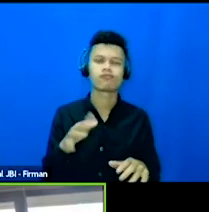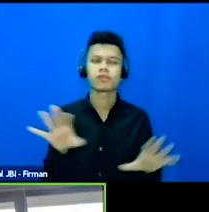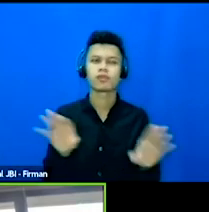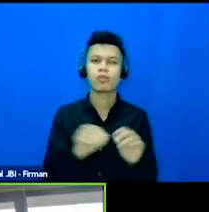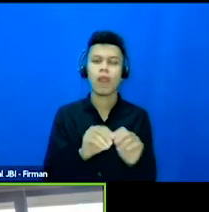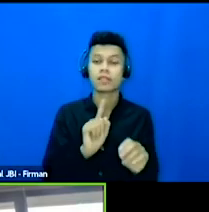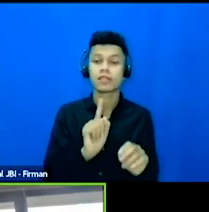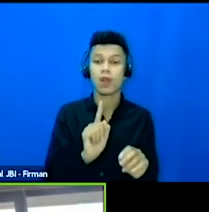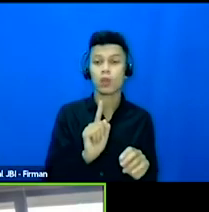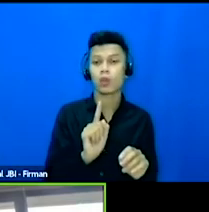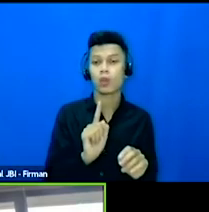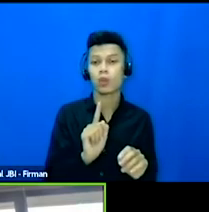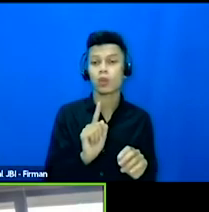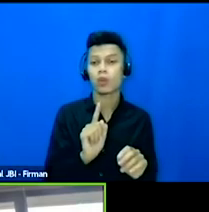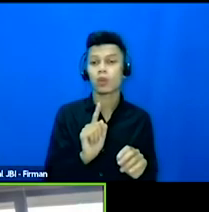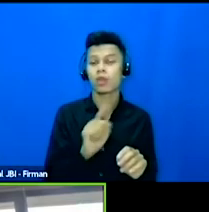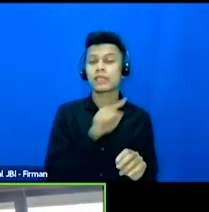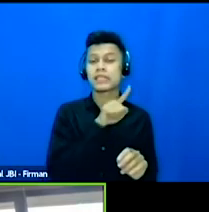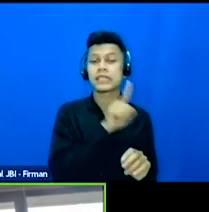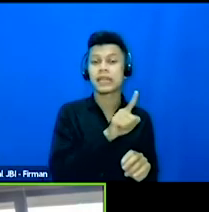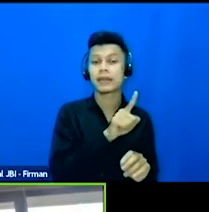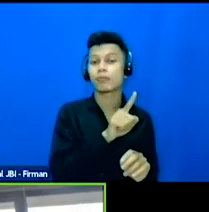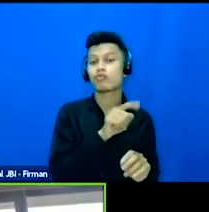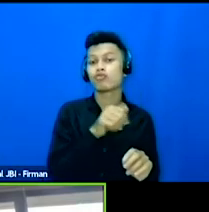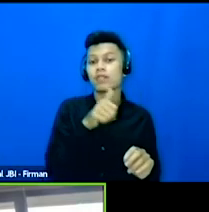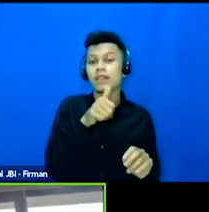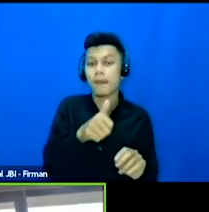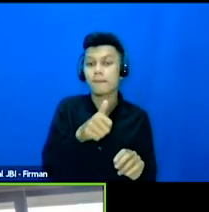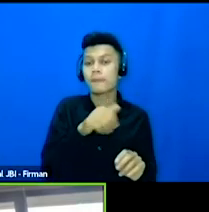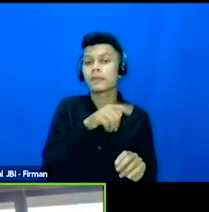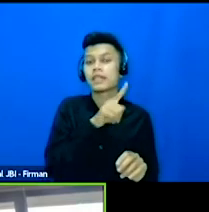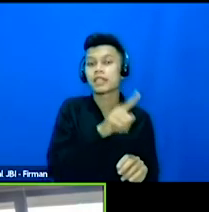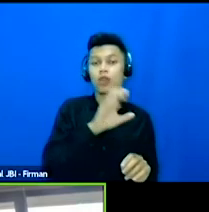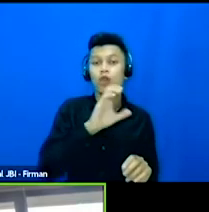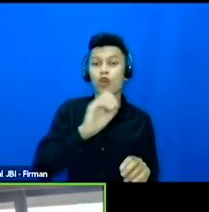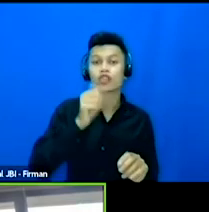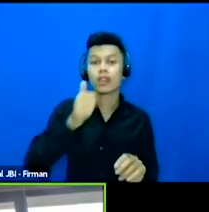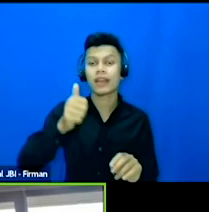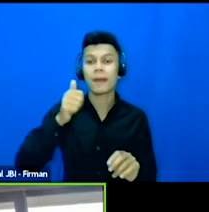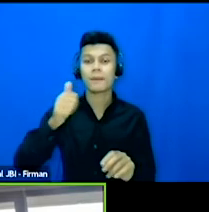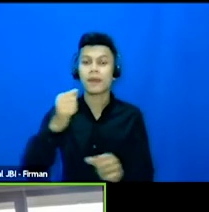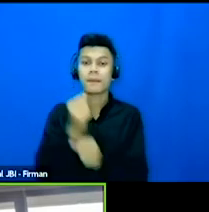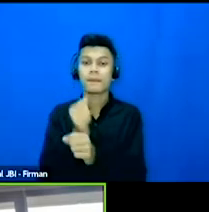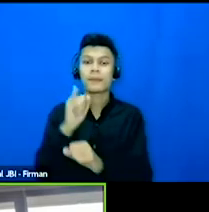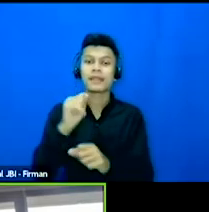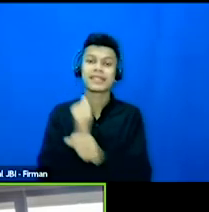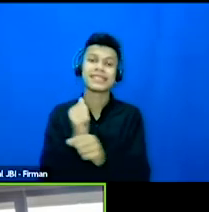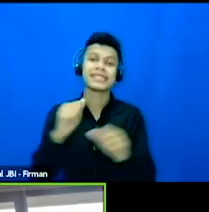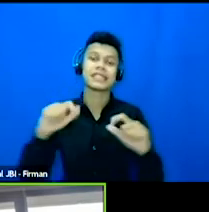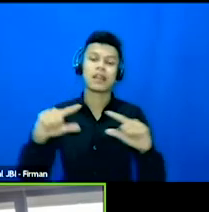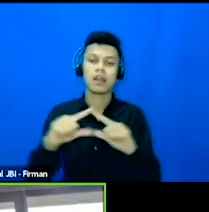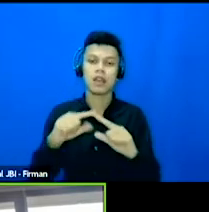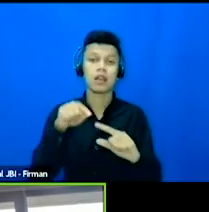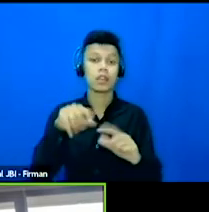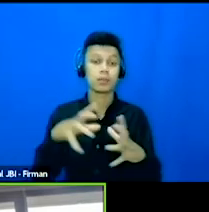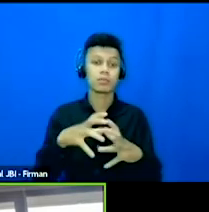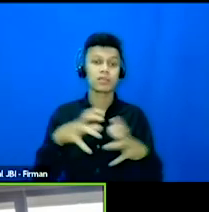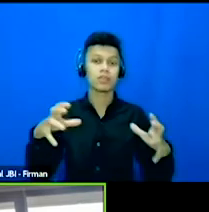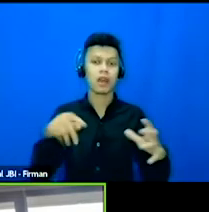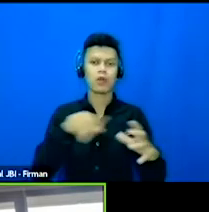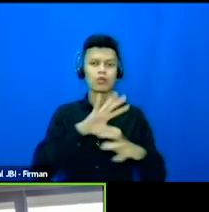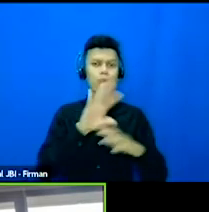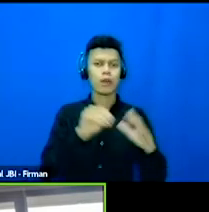sampai satu 1066 giga buat Awards yang jadi ini cukup baru-baru dan masuk top ten